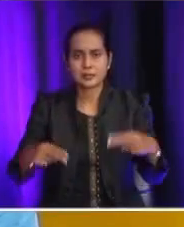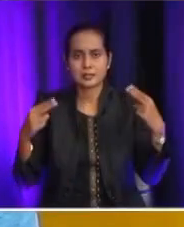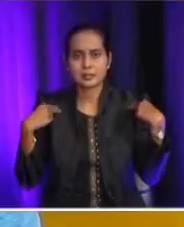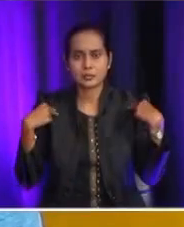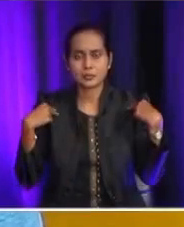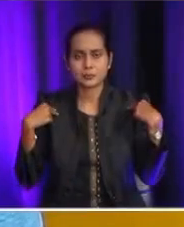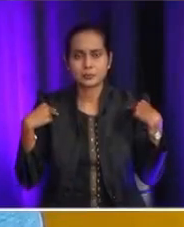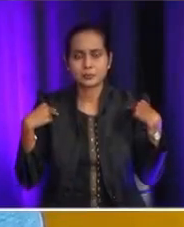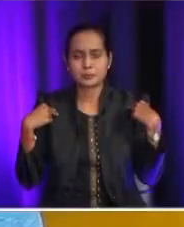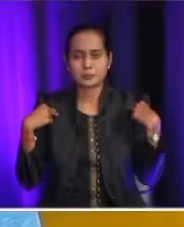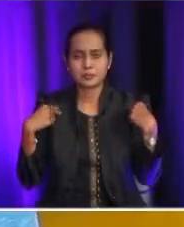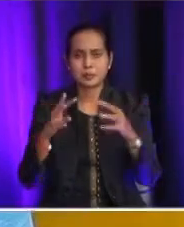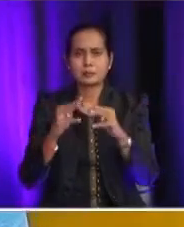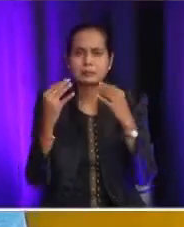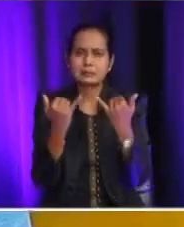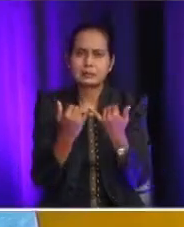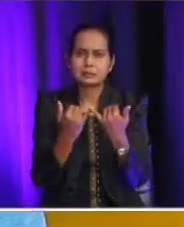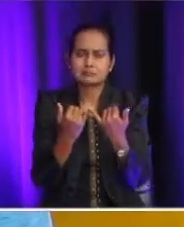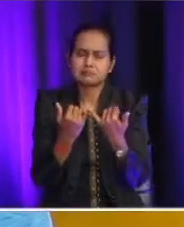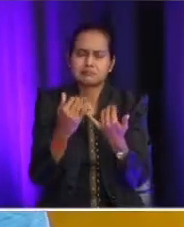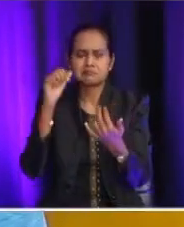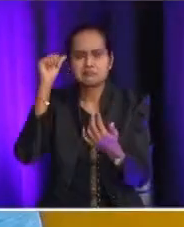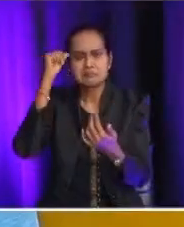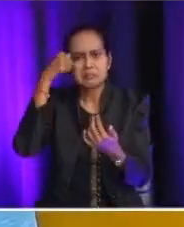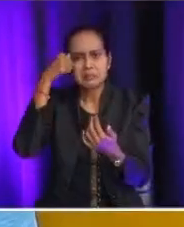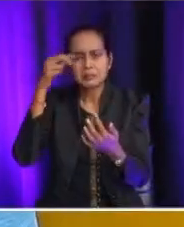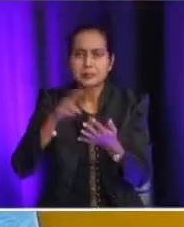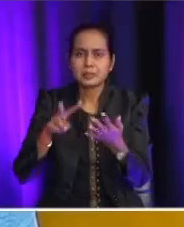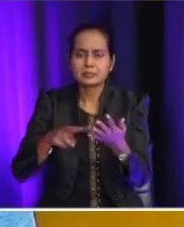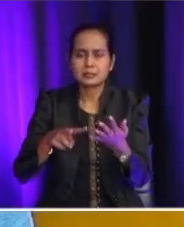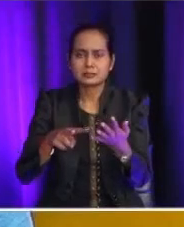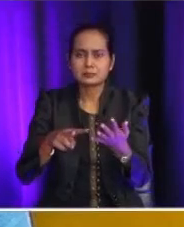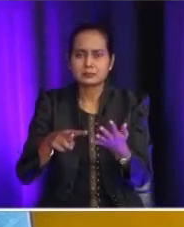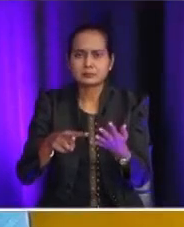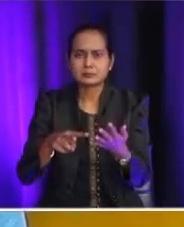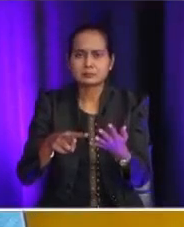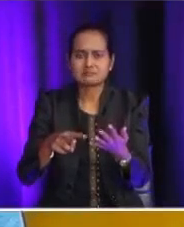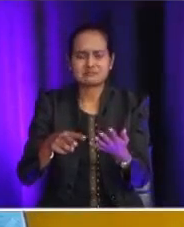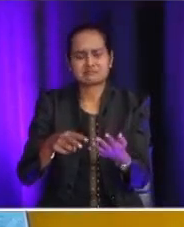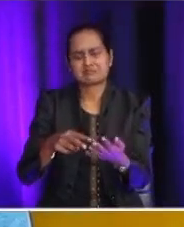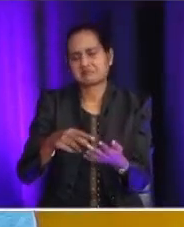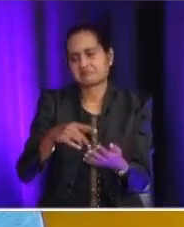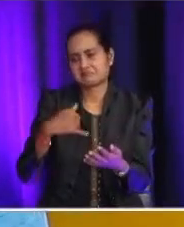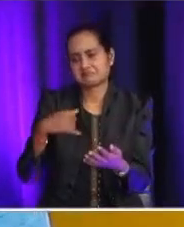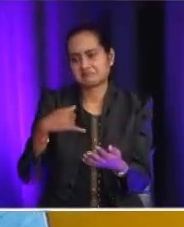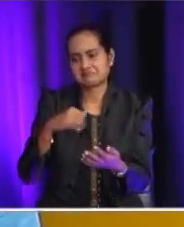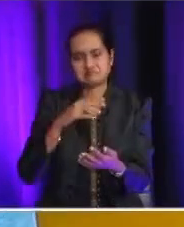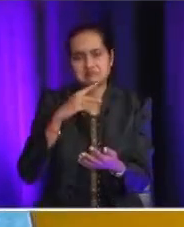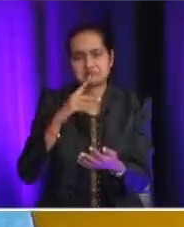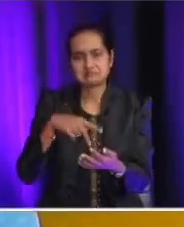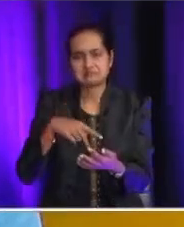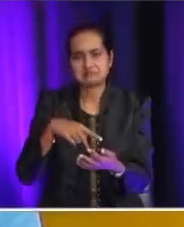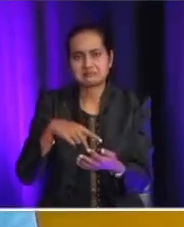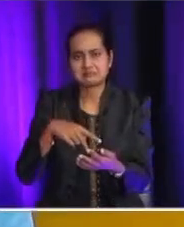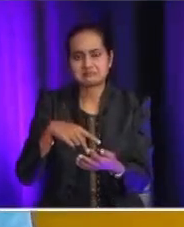kadang-kadang masyarakat seolah-olah menganggap ya, membaca ini ialah sesuatu yang tak perlu. Ha, jadi ada